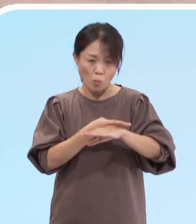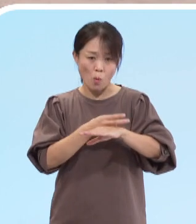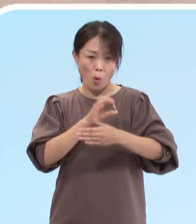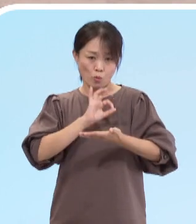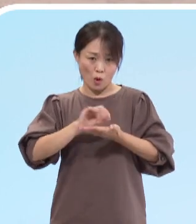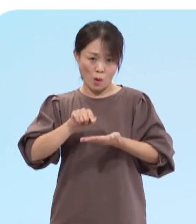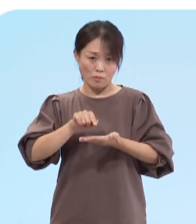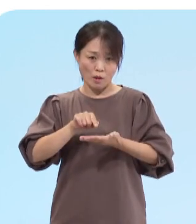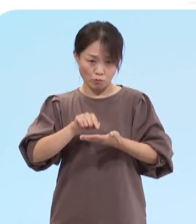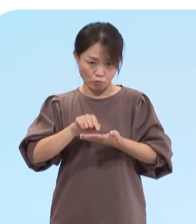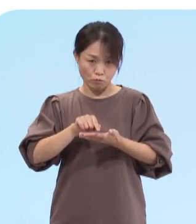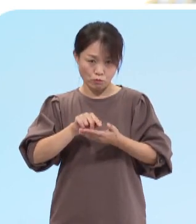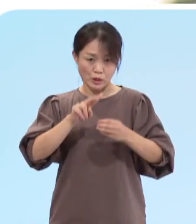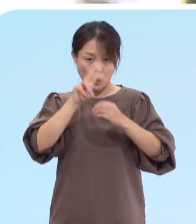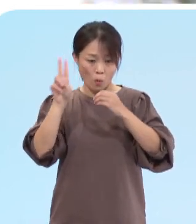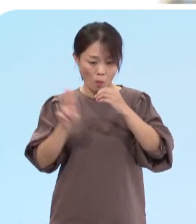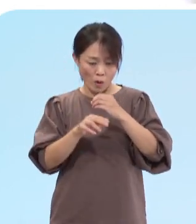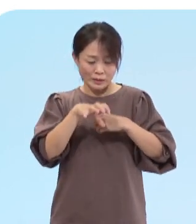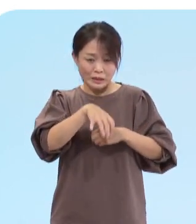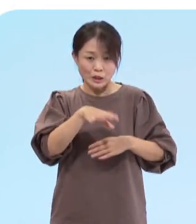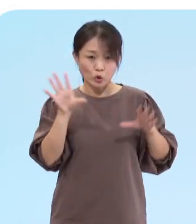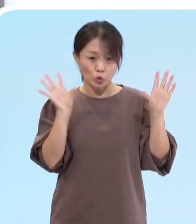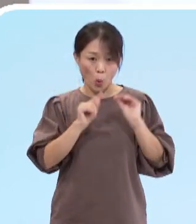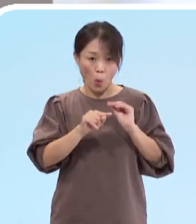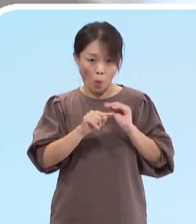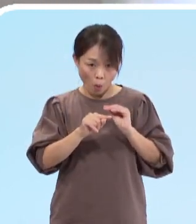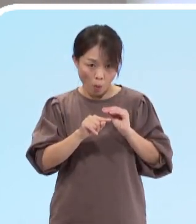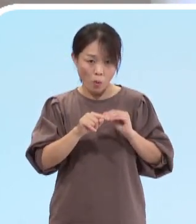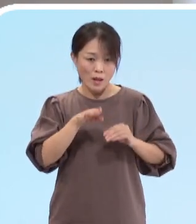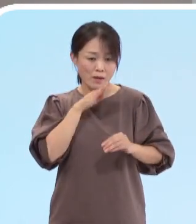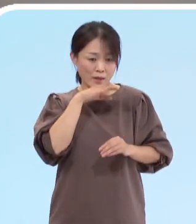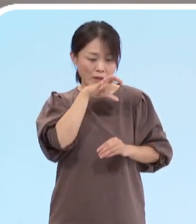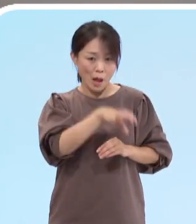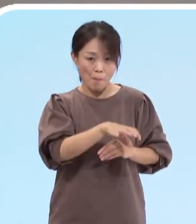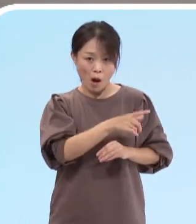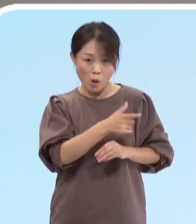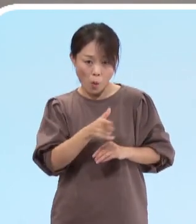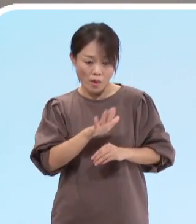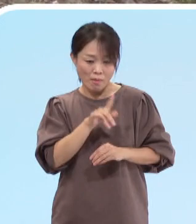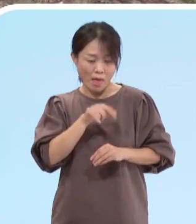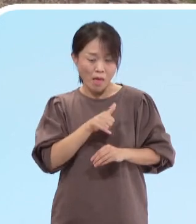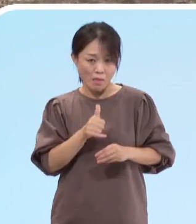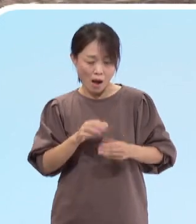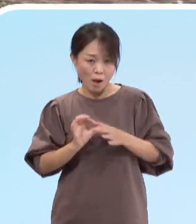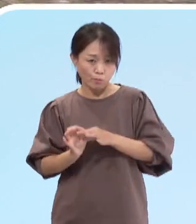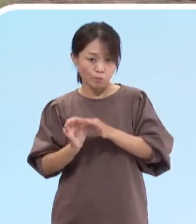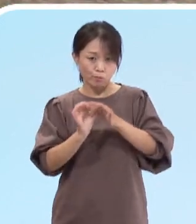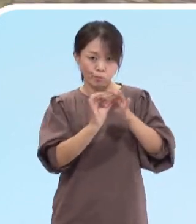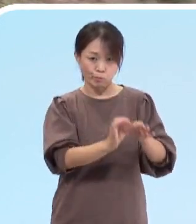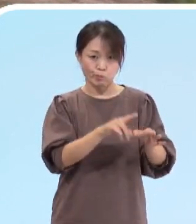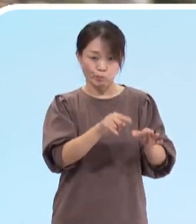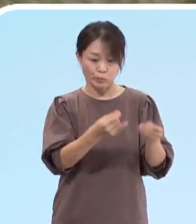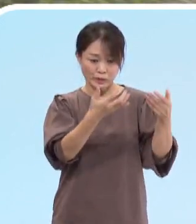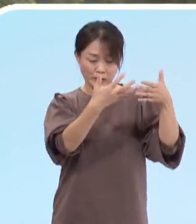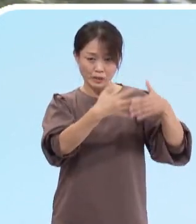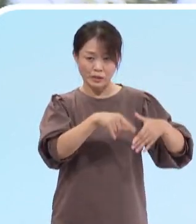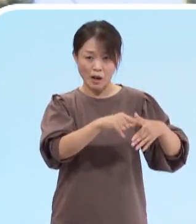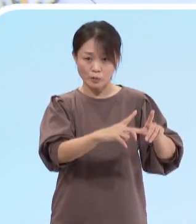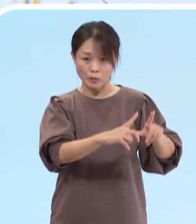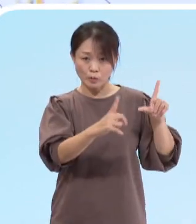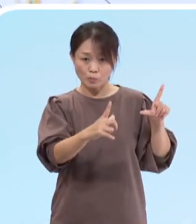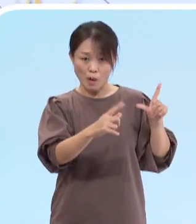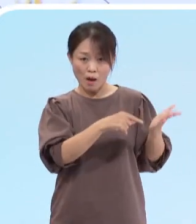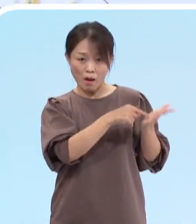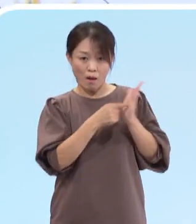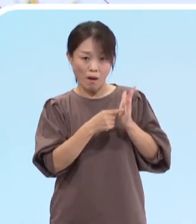。衛星から位置情報をはじめ様々なデータを受信し、それを現場で建設機械に